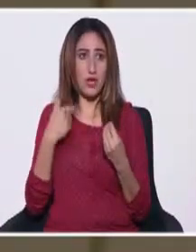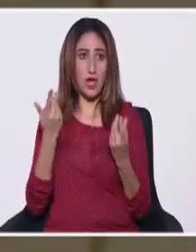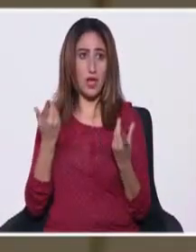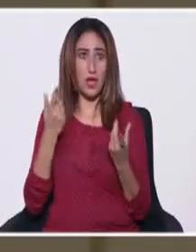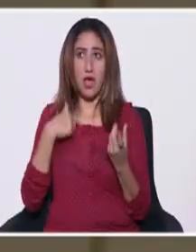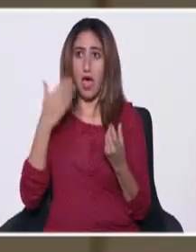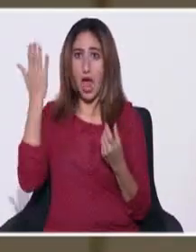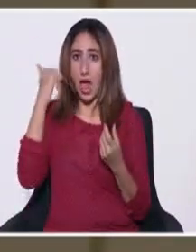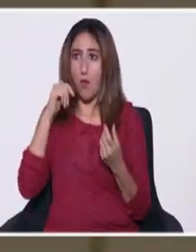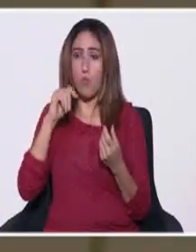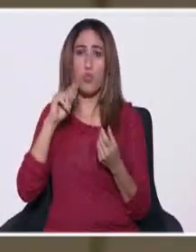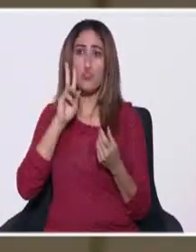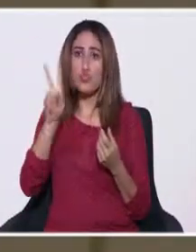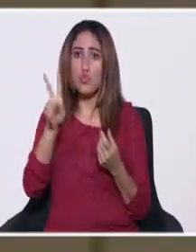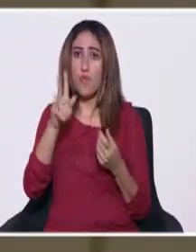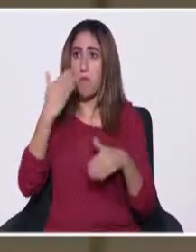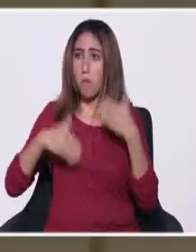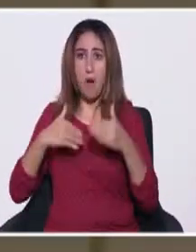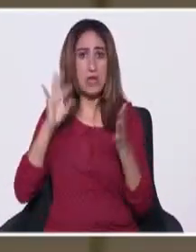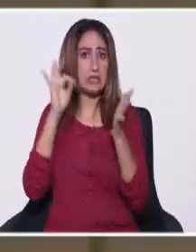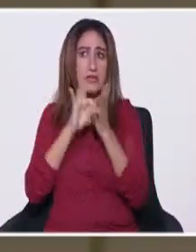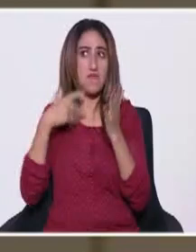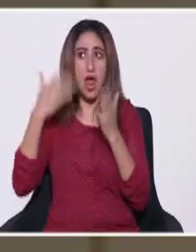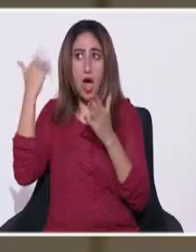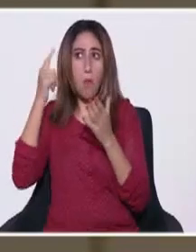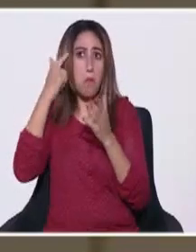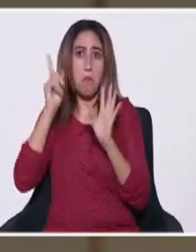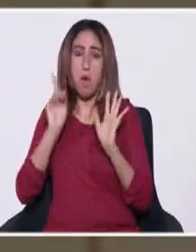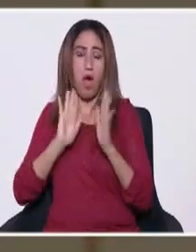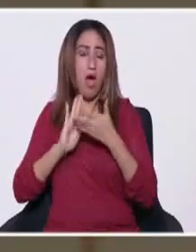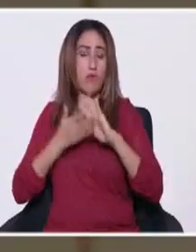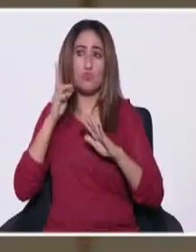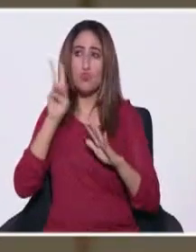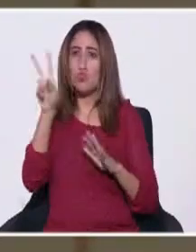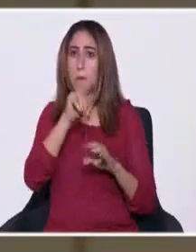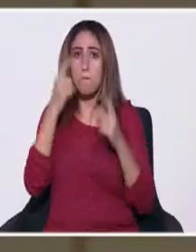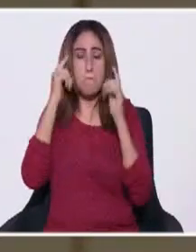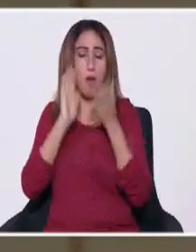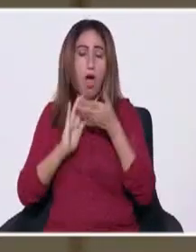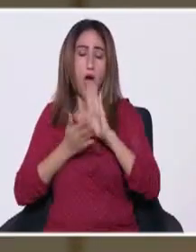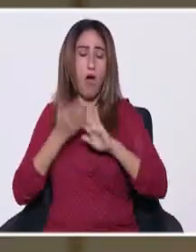أشخاص ذوي إعاقة في طريقي يعني، لا في الجامعة ولا في المدرسة، كنتش يعني عارفة أي حاجة عن